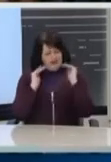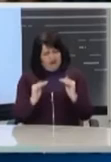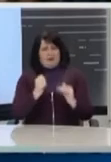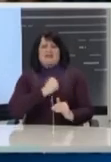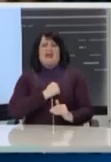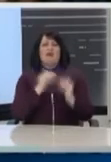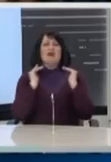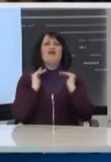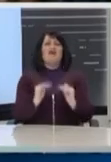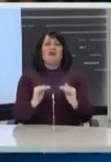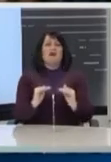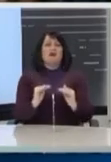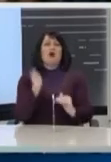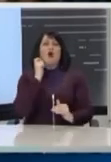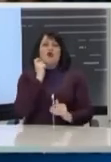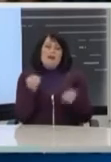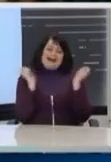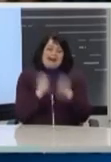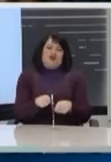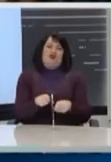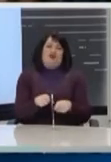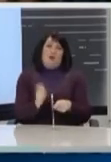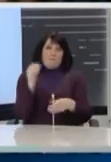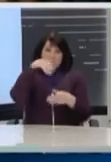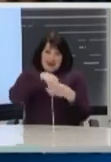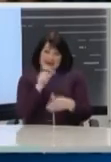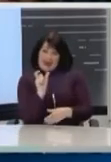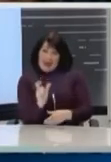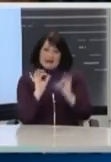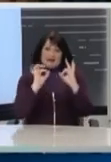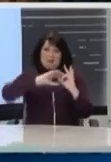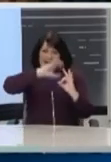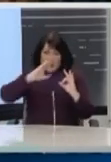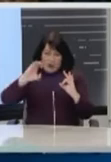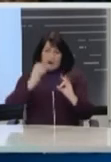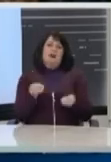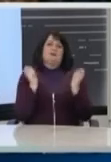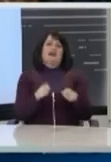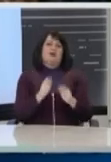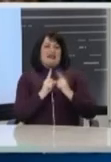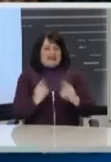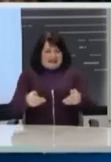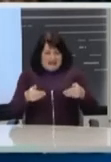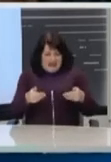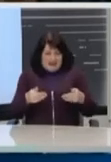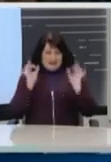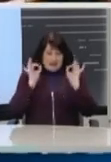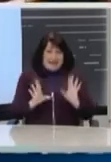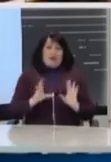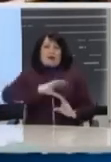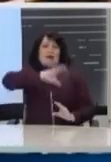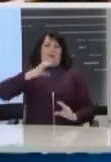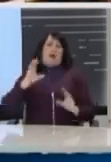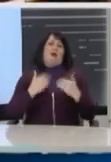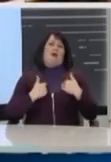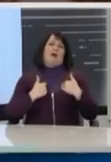του. Καμία ονομασία για τα Σκόπια που να περιέχει τον όρο Μακεδονία. Κανένα συμβιβασμός για τη Μακεδονία μας.